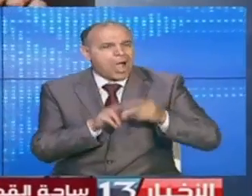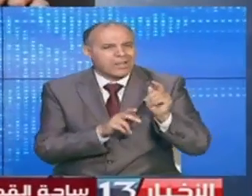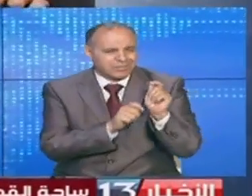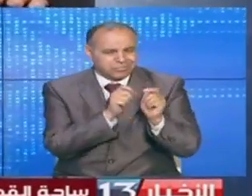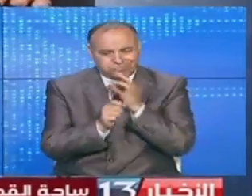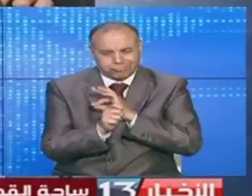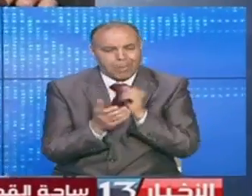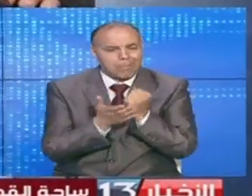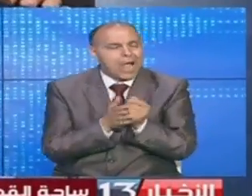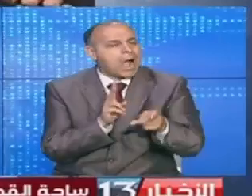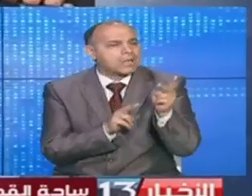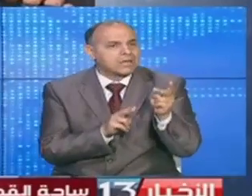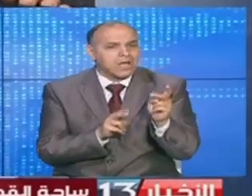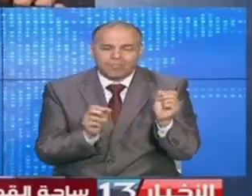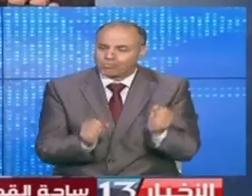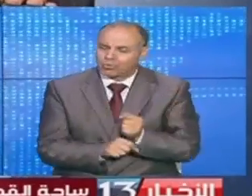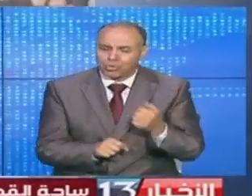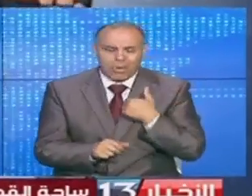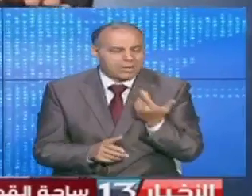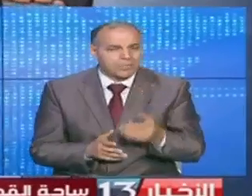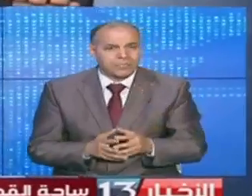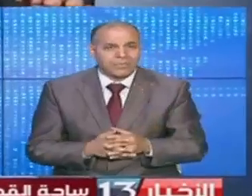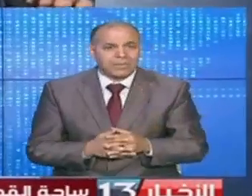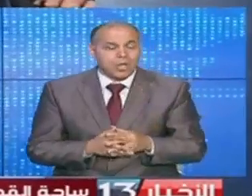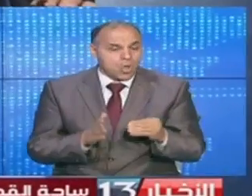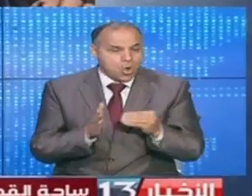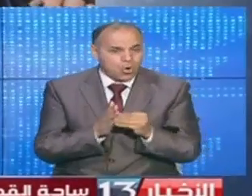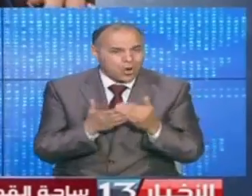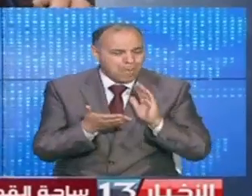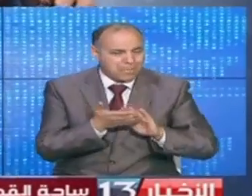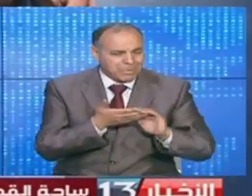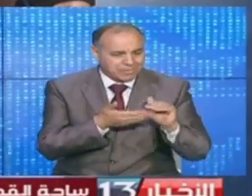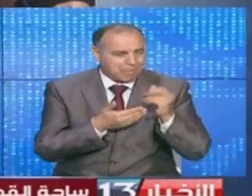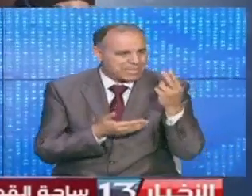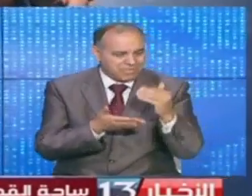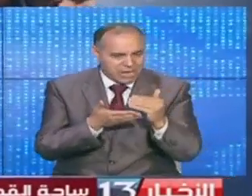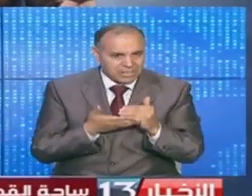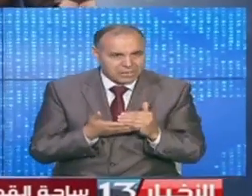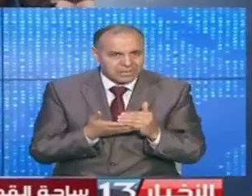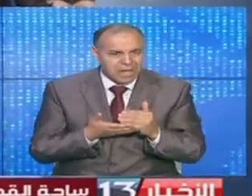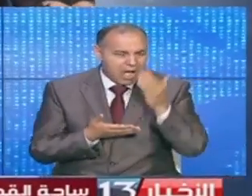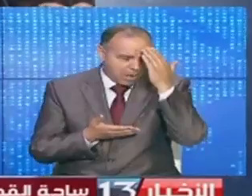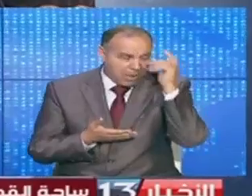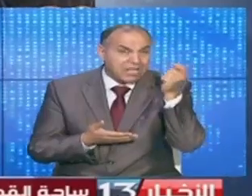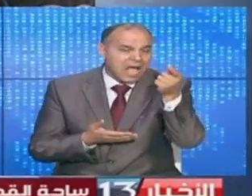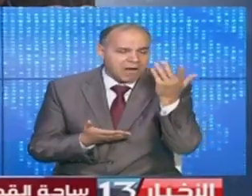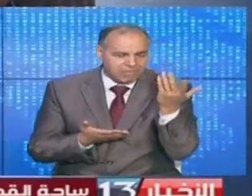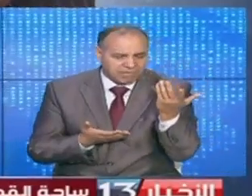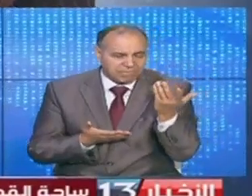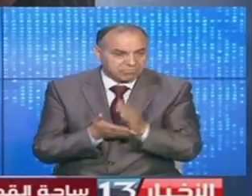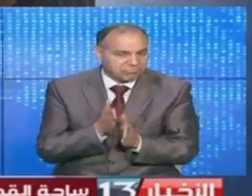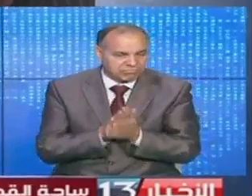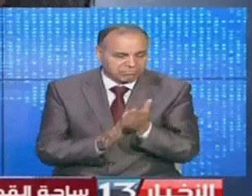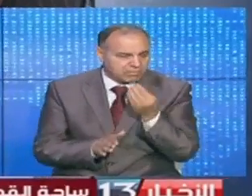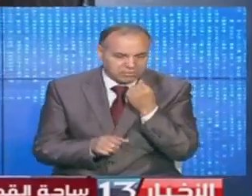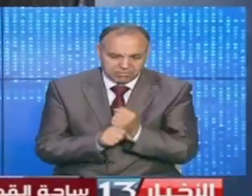مازالت الكل، وهذا غير منطقي وغير معقول. زاد كذلك المنح اللي اعطاها تاع 200 دينار، الصناع يعلم بهم ربي، الصناع مع ناس